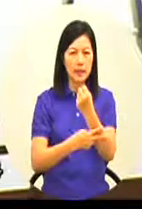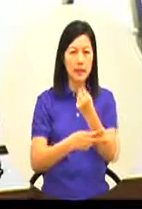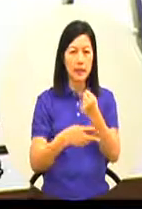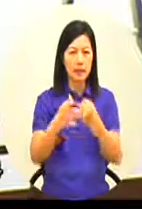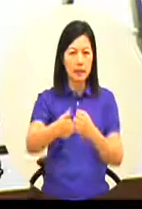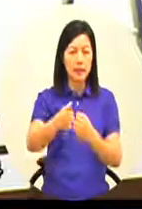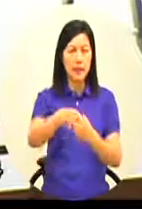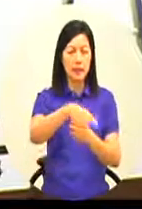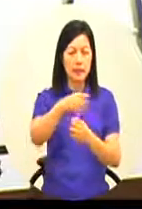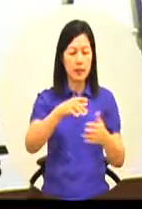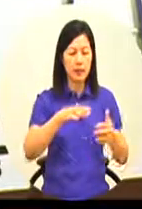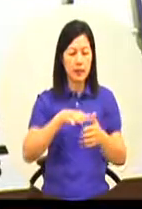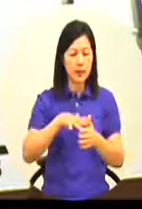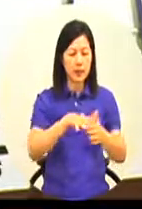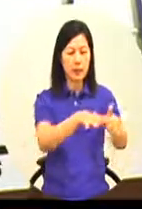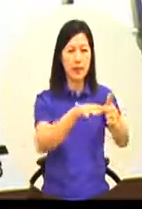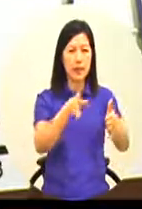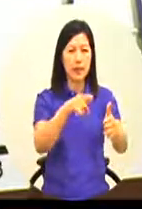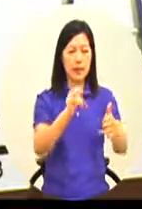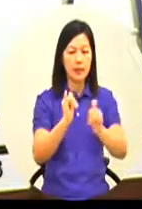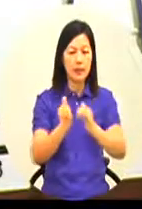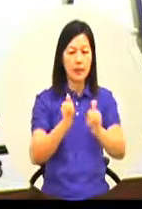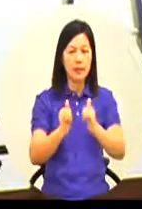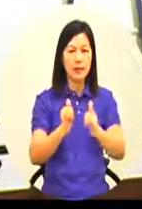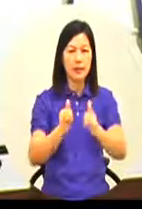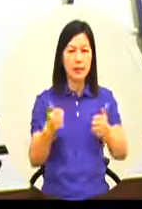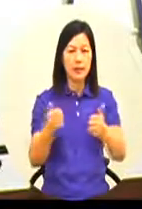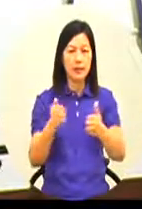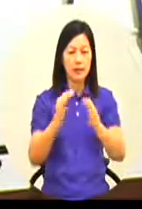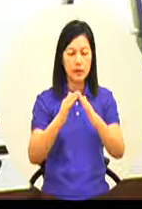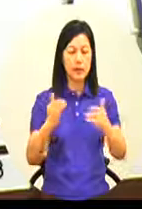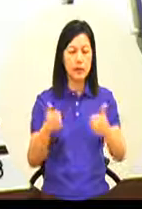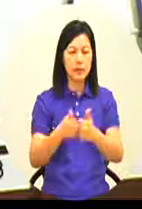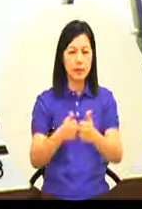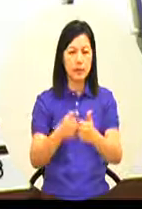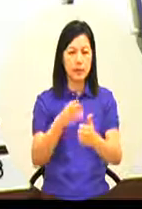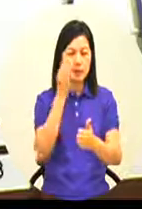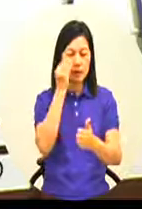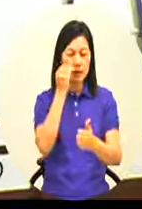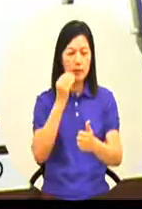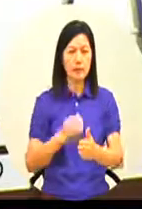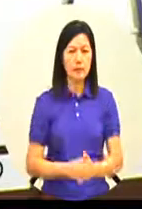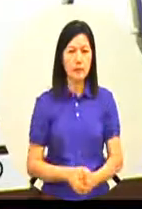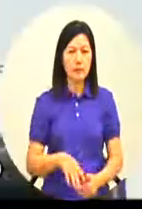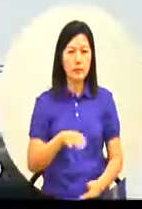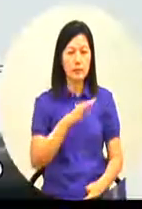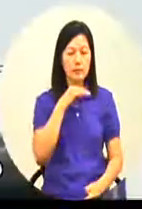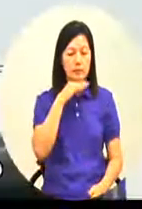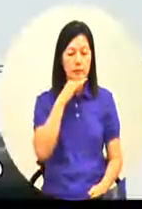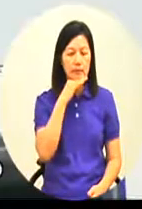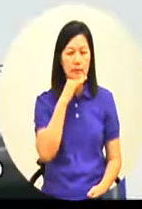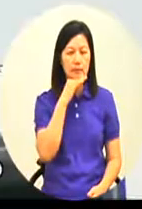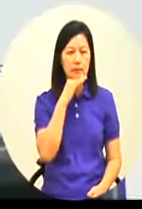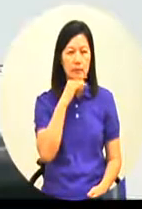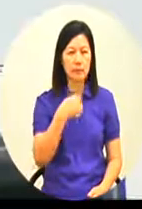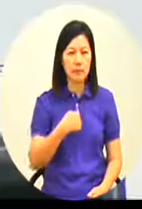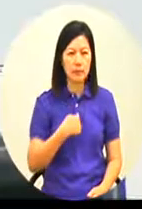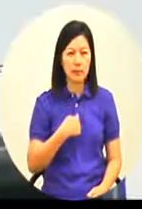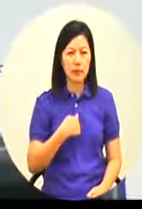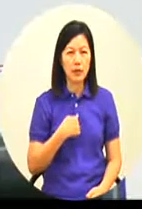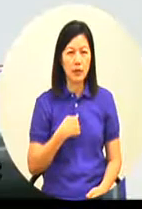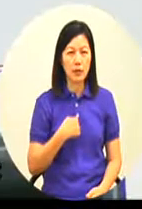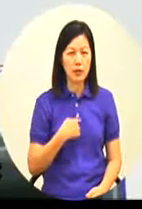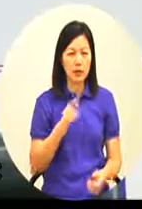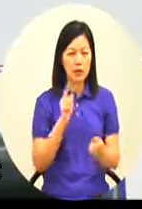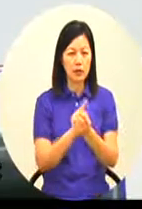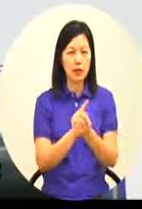带咱的民众来甲市议会遮来参观哈。啊，等一下博弈也顺便就这个右昌地区的几